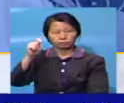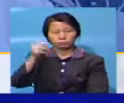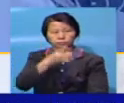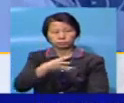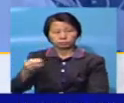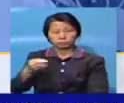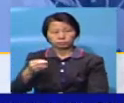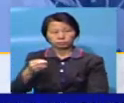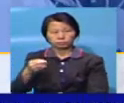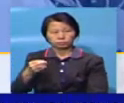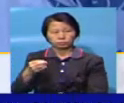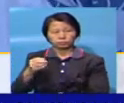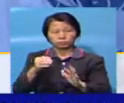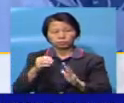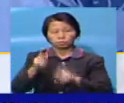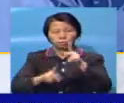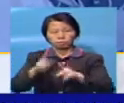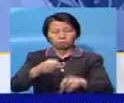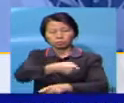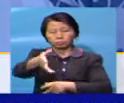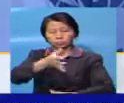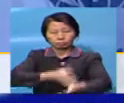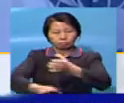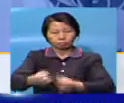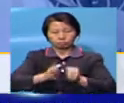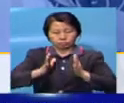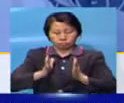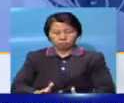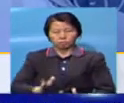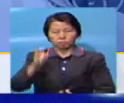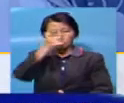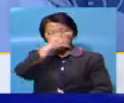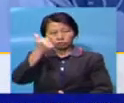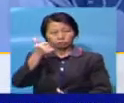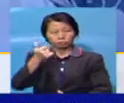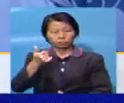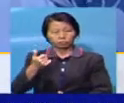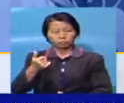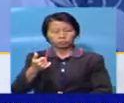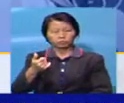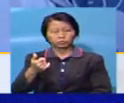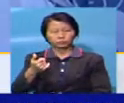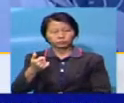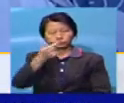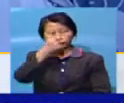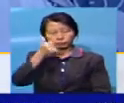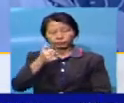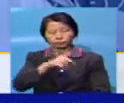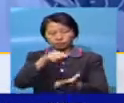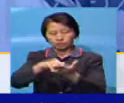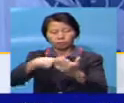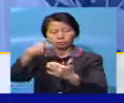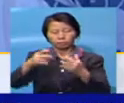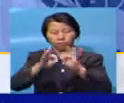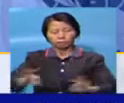dan mewakili warga nelayan, kerana pelaksanaan satu projek yang sangat penting,